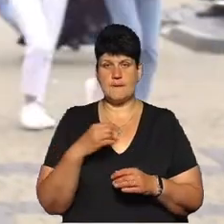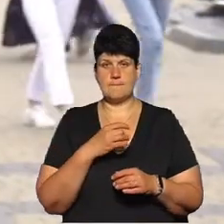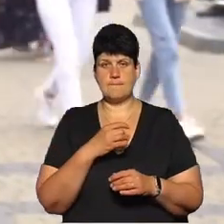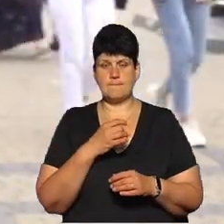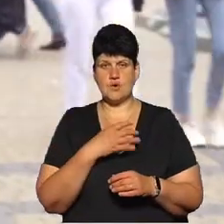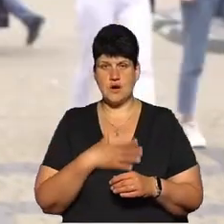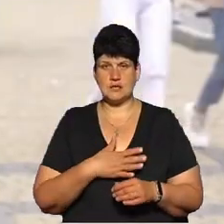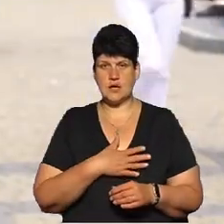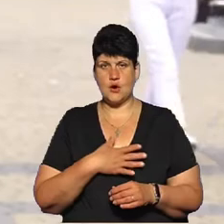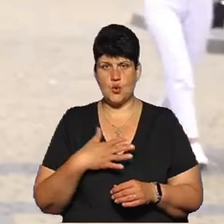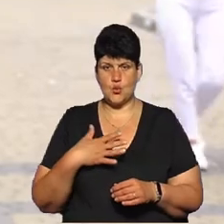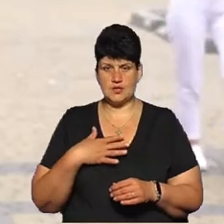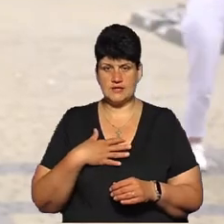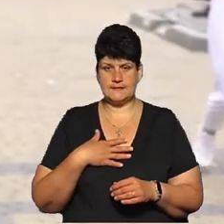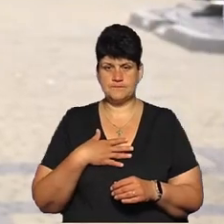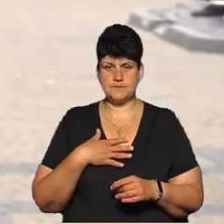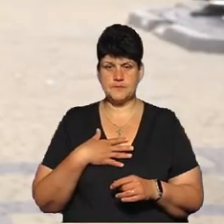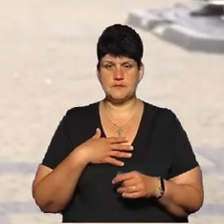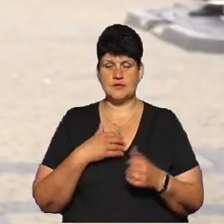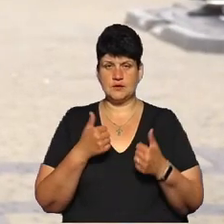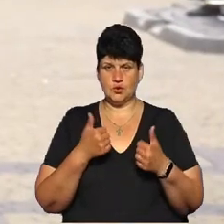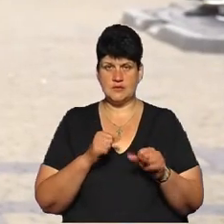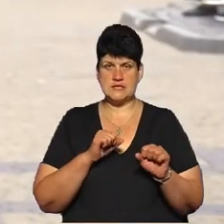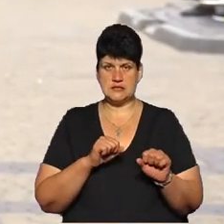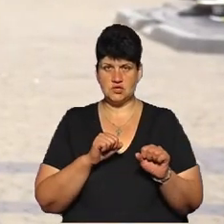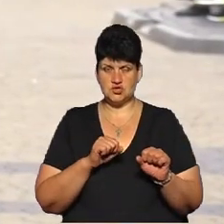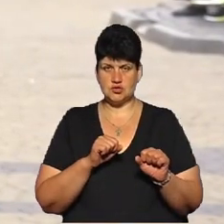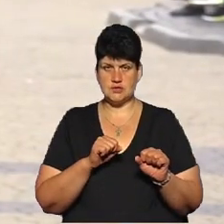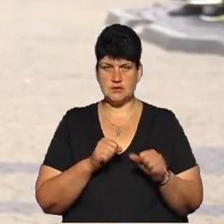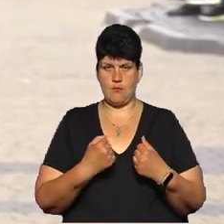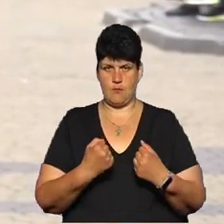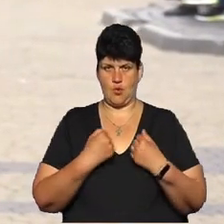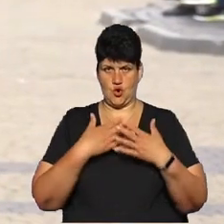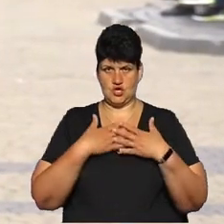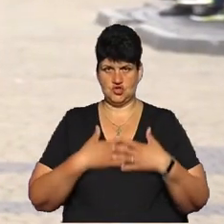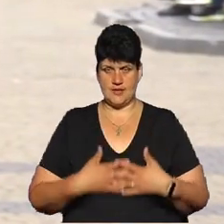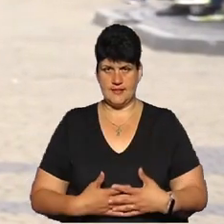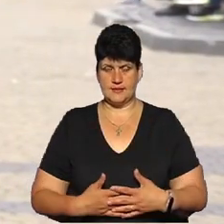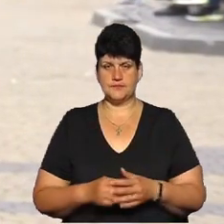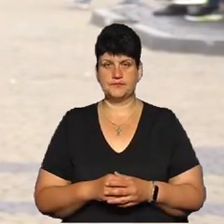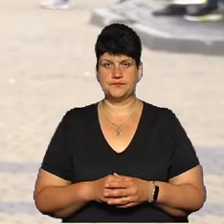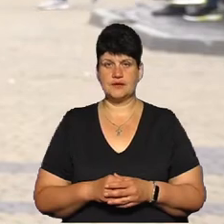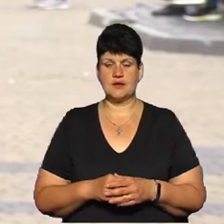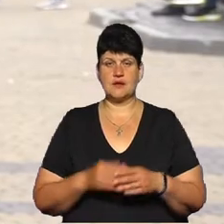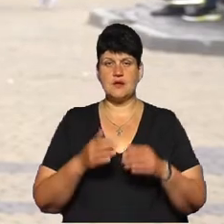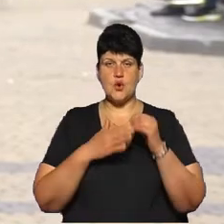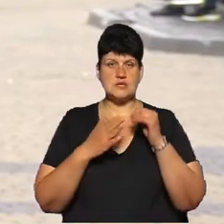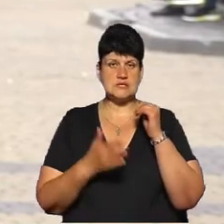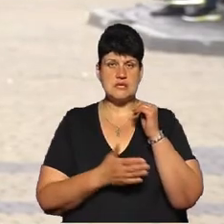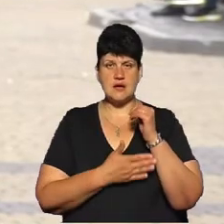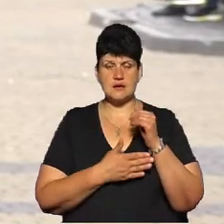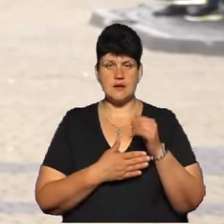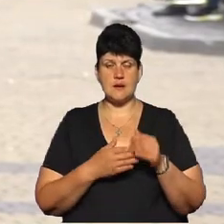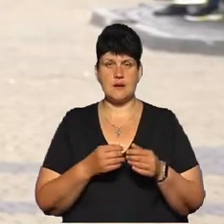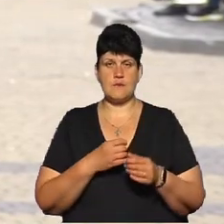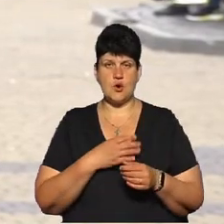його досить добре захистив бронежилет, що цей. І останнє його поранення, де він отримав уже під